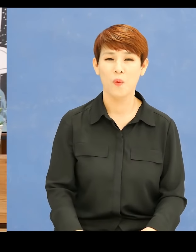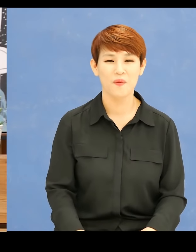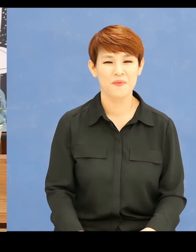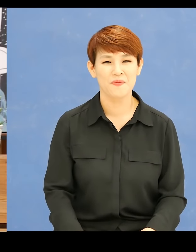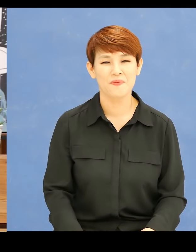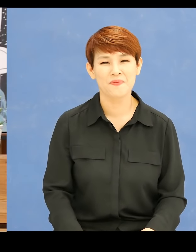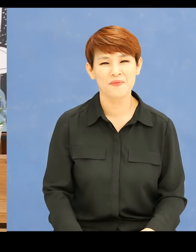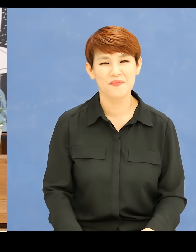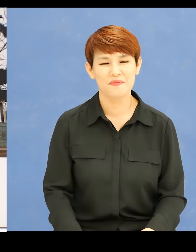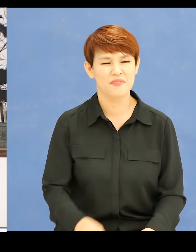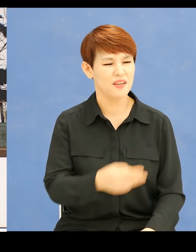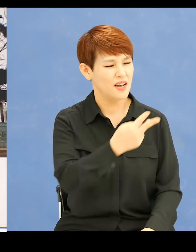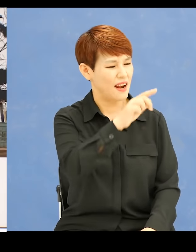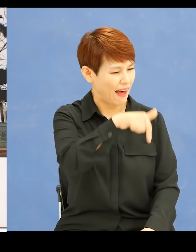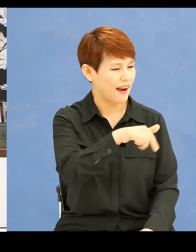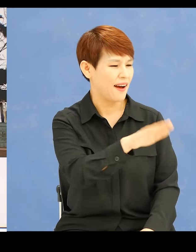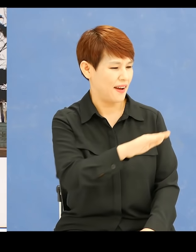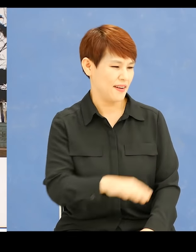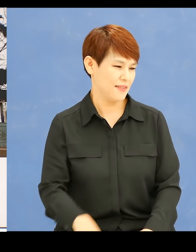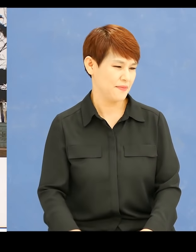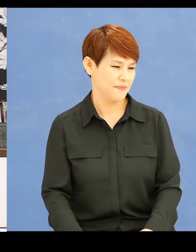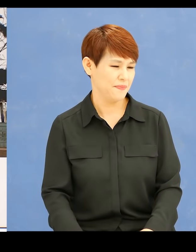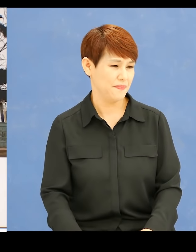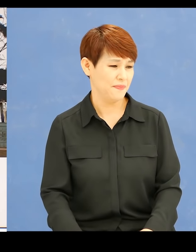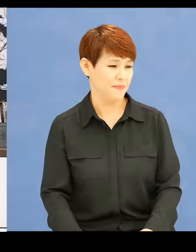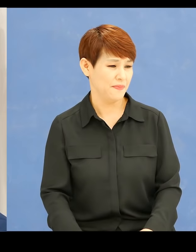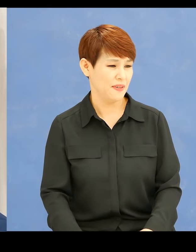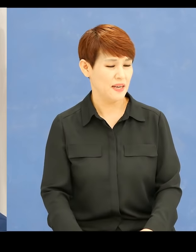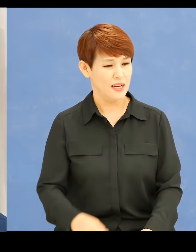훈화 이렇게. 예. 오. 라가.